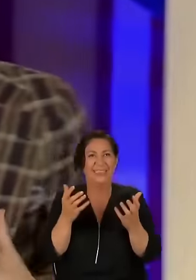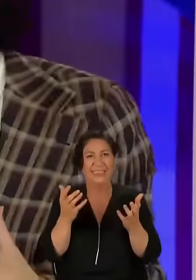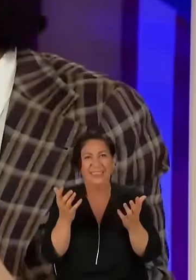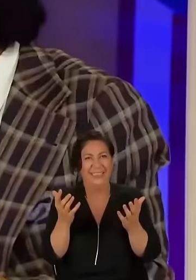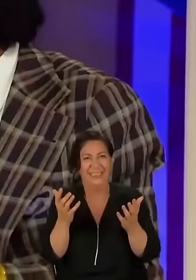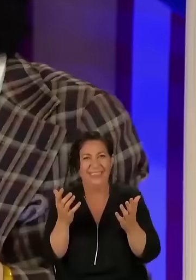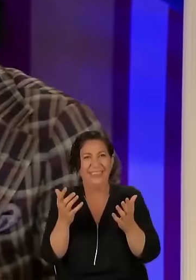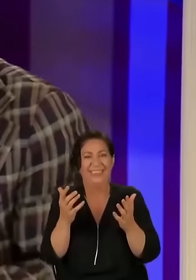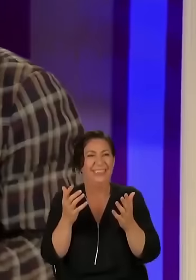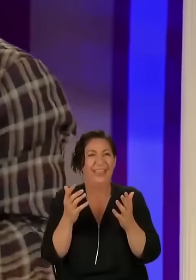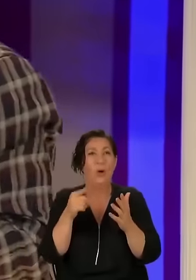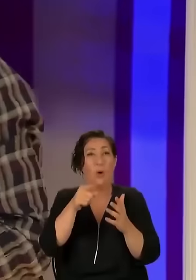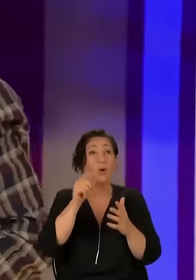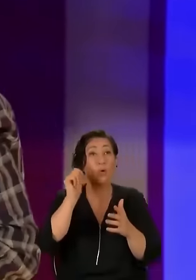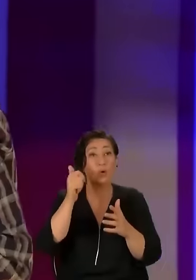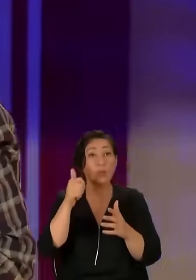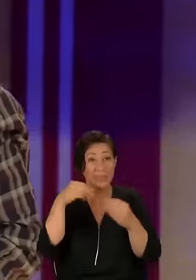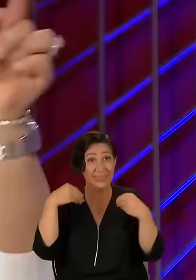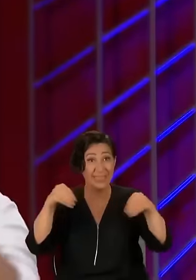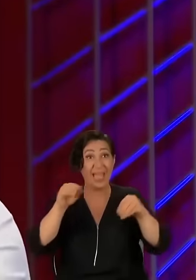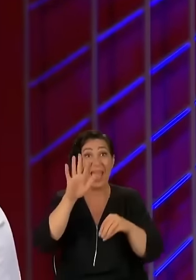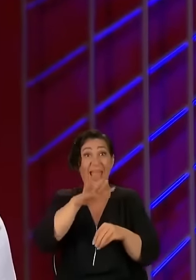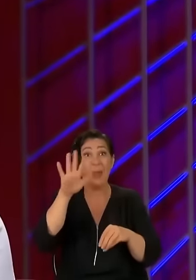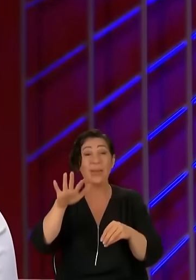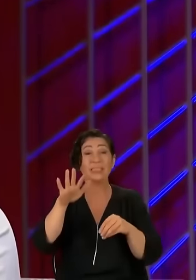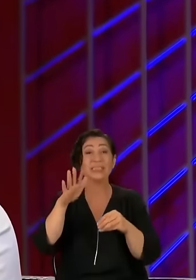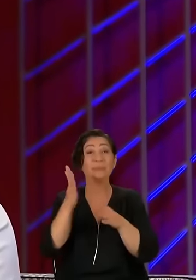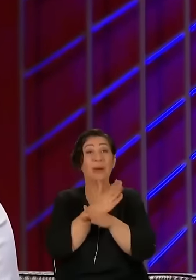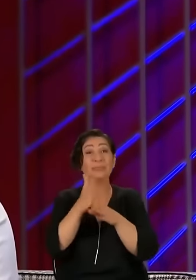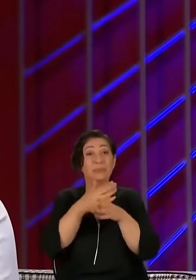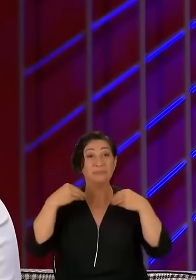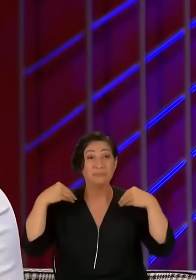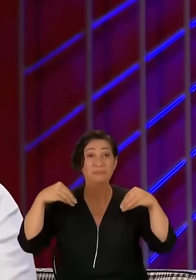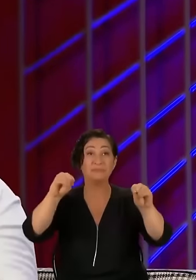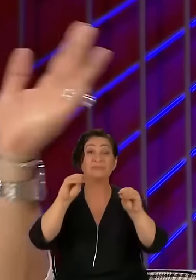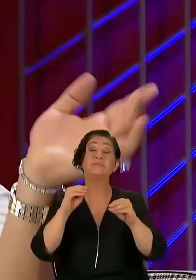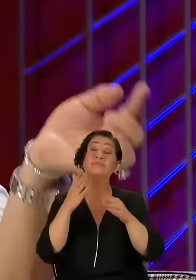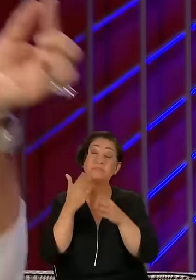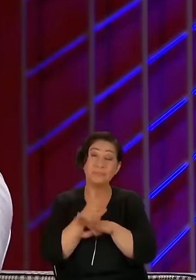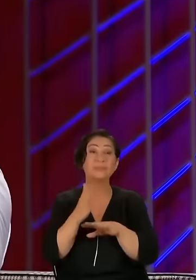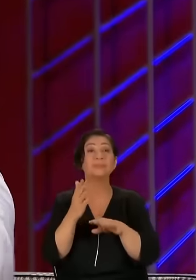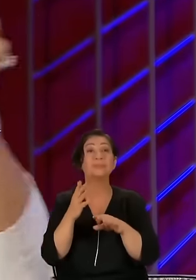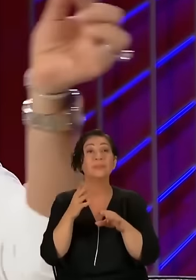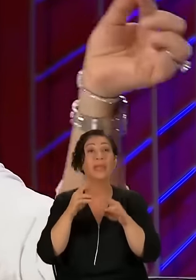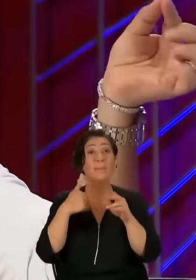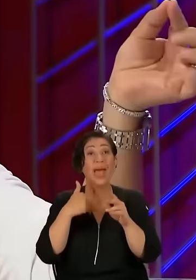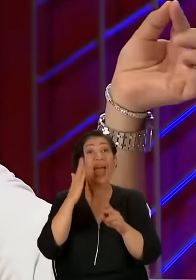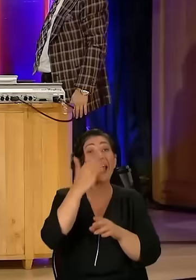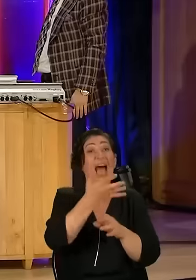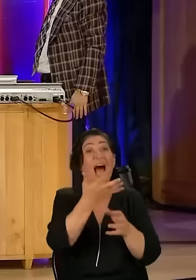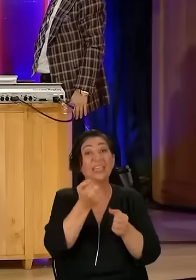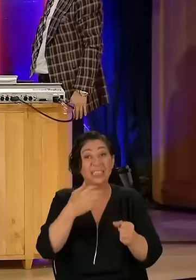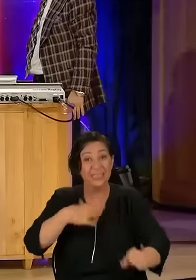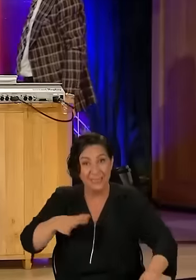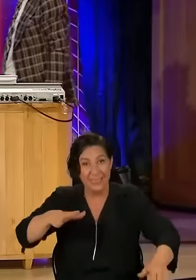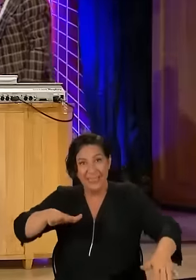Yani. Ve o gün sattı mı? 55 parça ürün sattım abi. Yapma ya. Yani mağazanın ama aylık, ben alacak hale